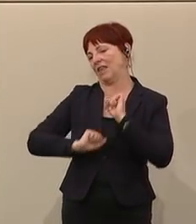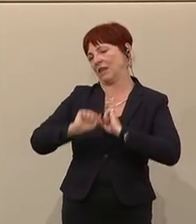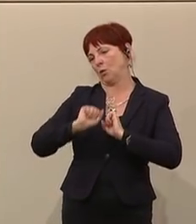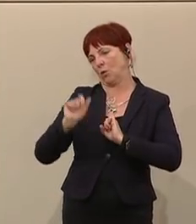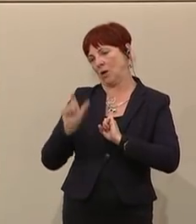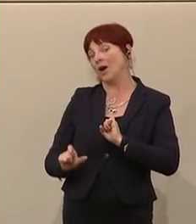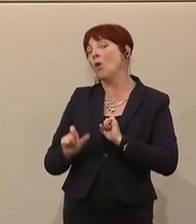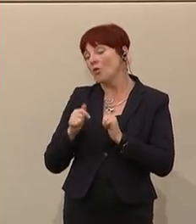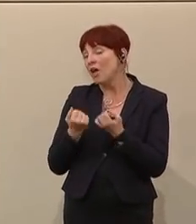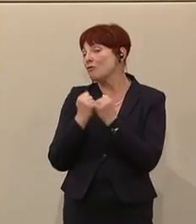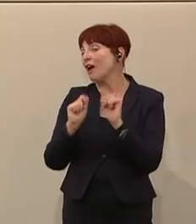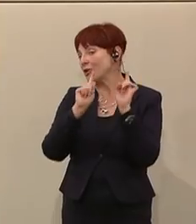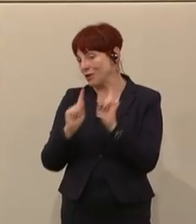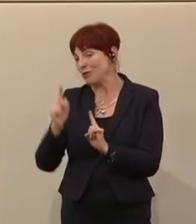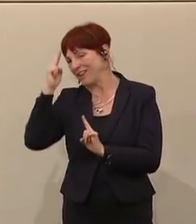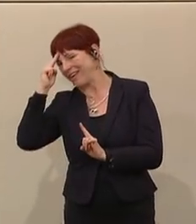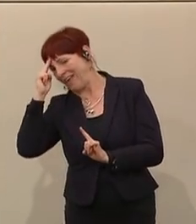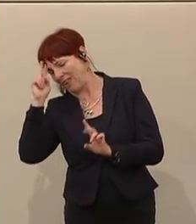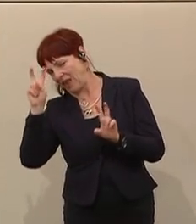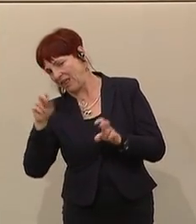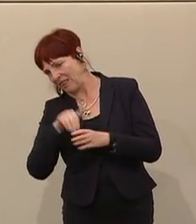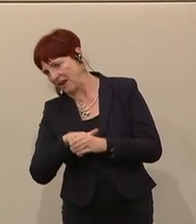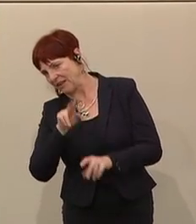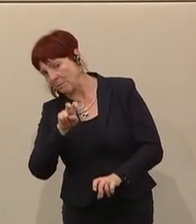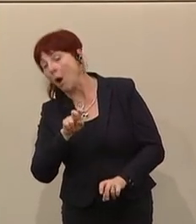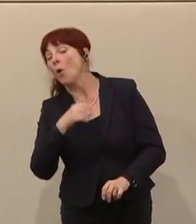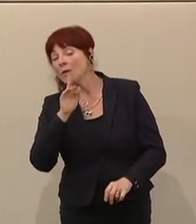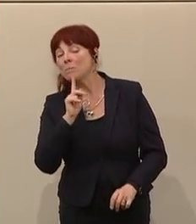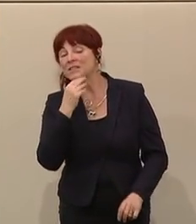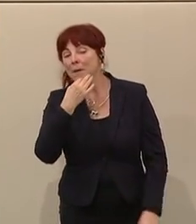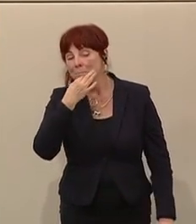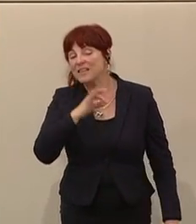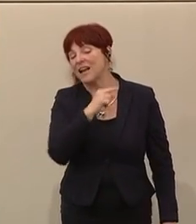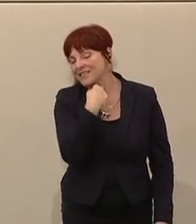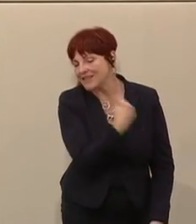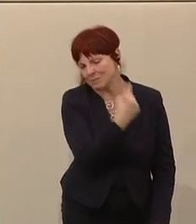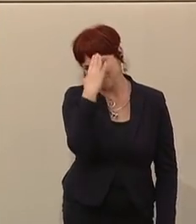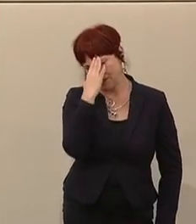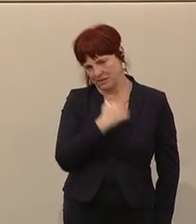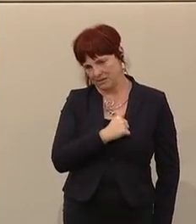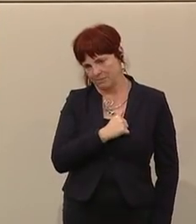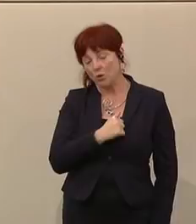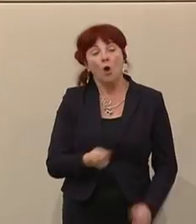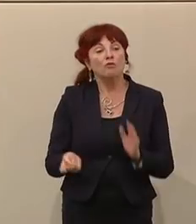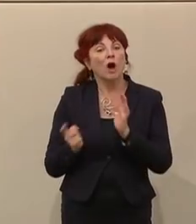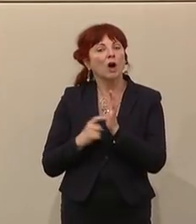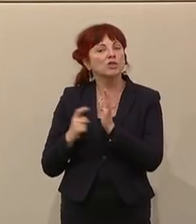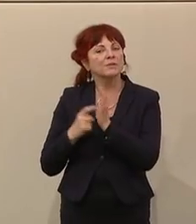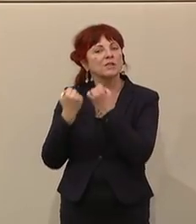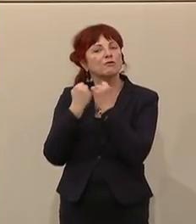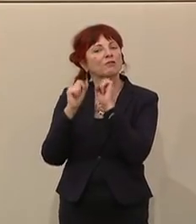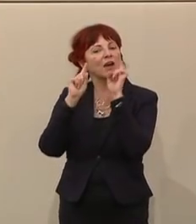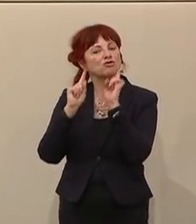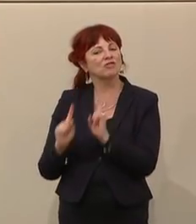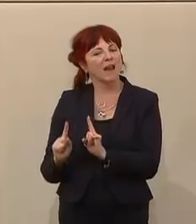ich mich ein bisschen aus und jedenfalls etwas mehr, als Sie glauben. Die Voraussetzung für die Suspendierung ist nämlich